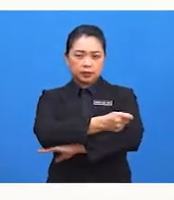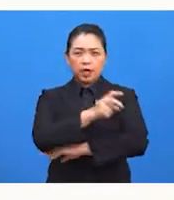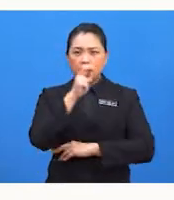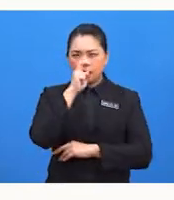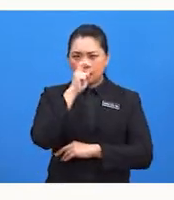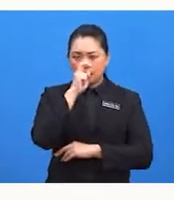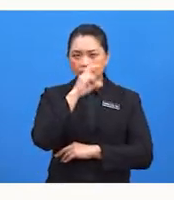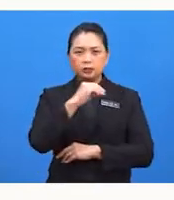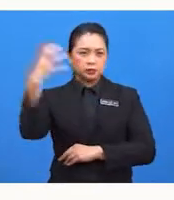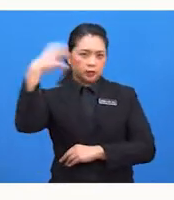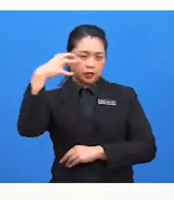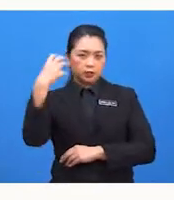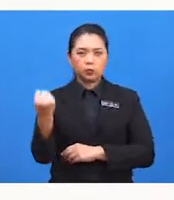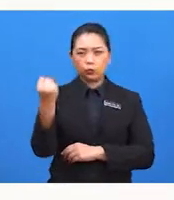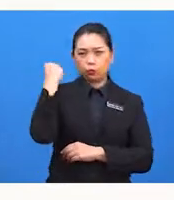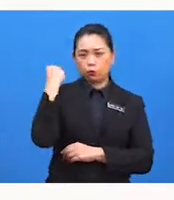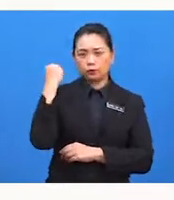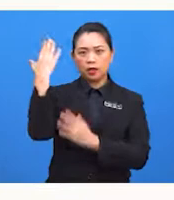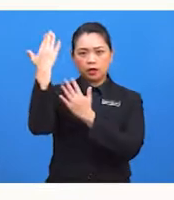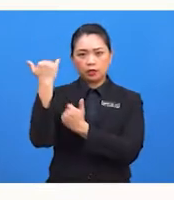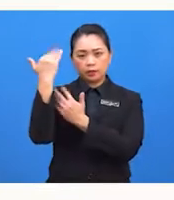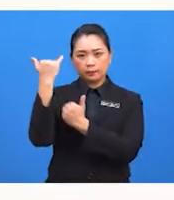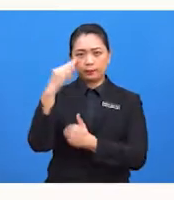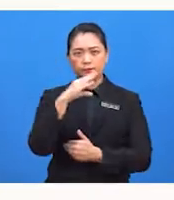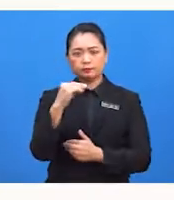harapan dan dekat.